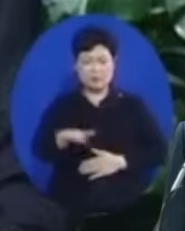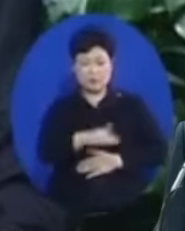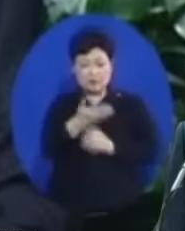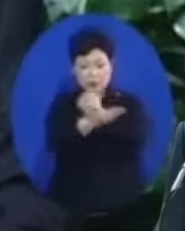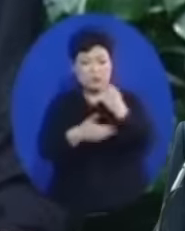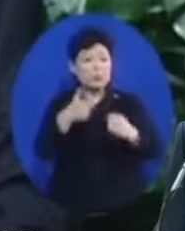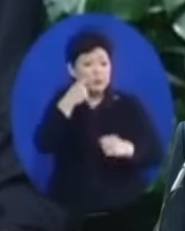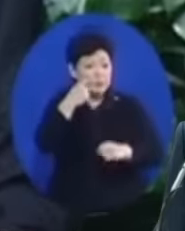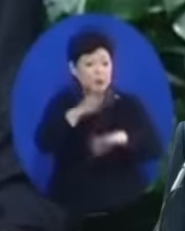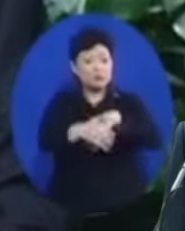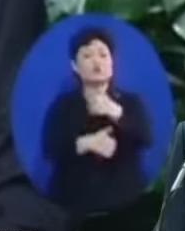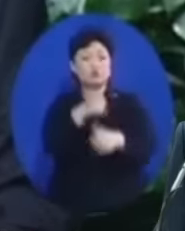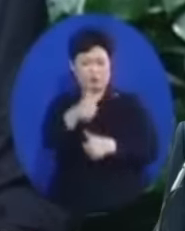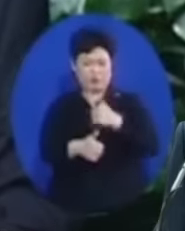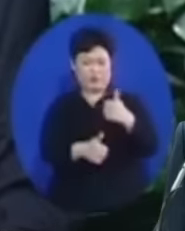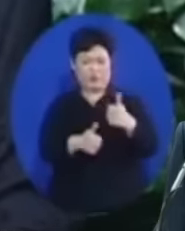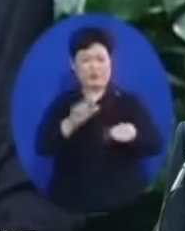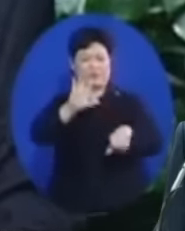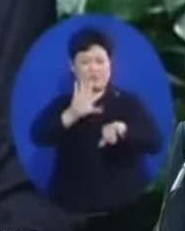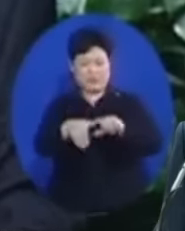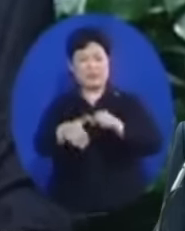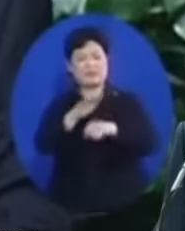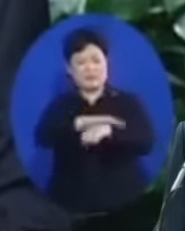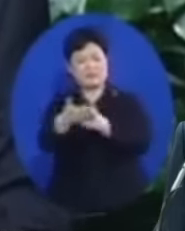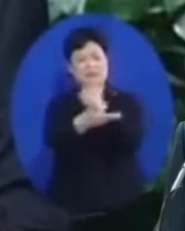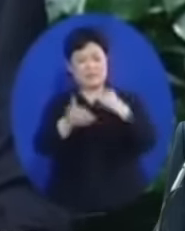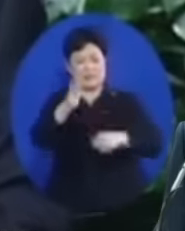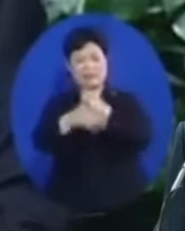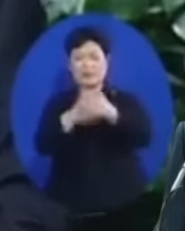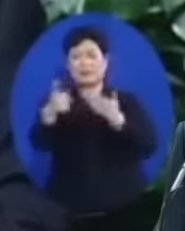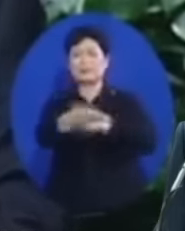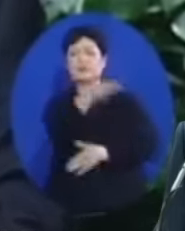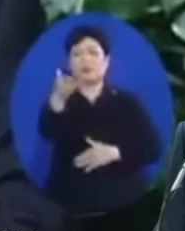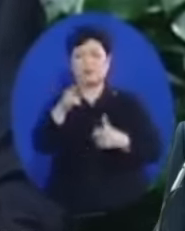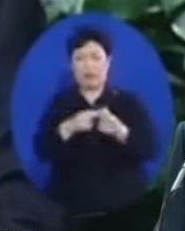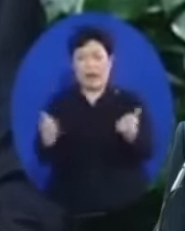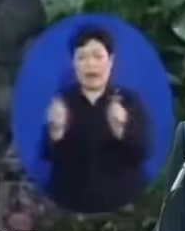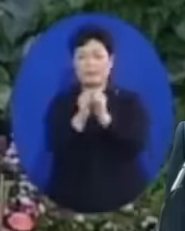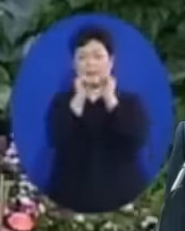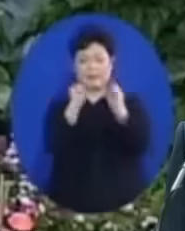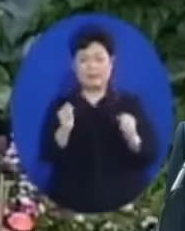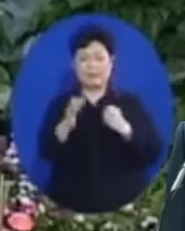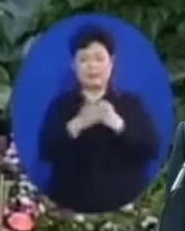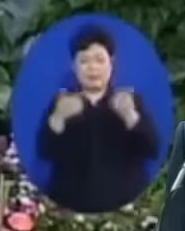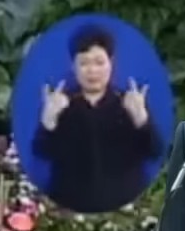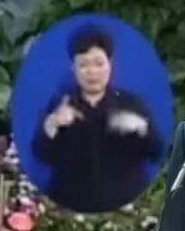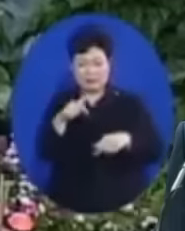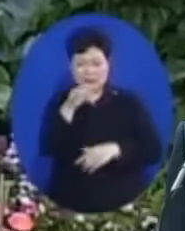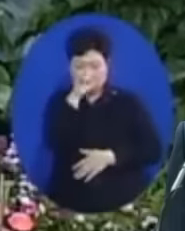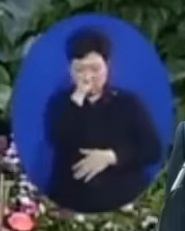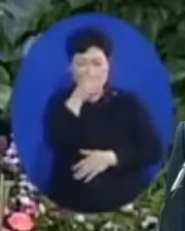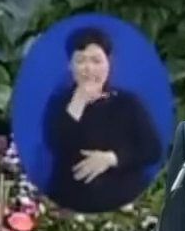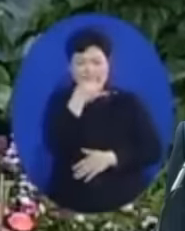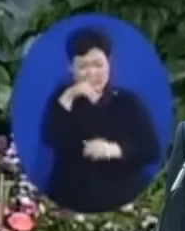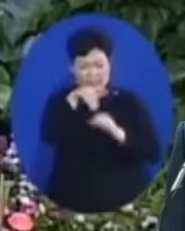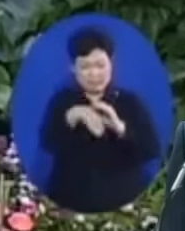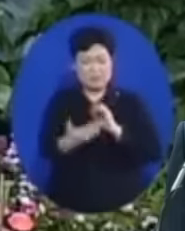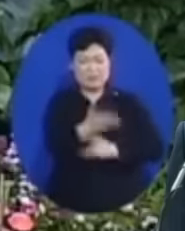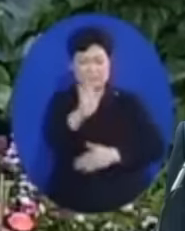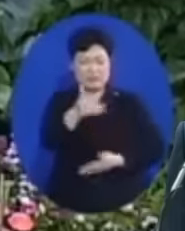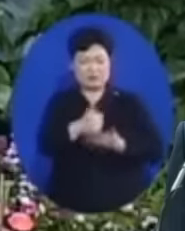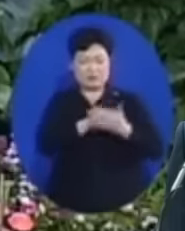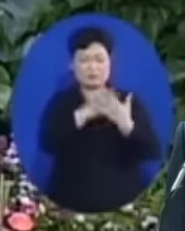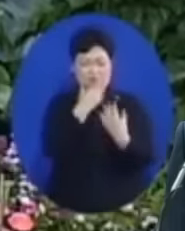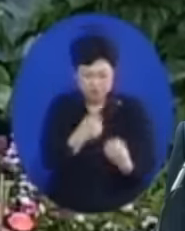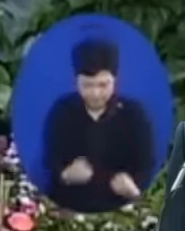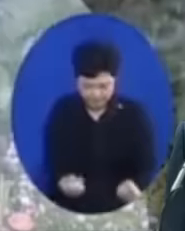우리 후손의 세대에 잘 거두게 될 것입니다. 하나님께서 여러분과 같이 계심으로 항상 좋은 씨앗을 심는 여러분 되시기를